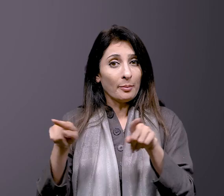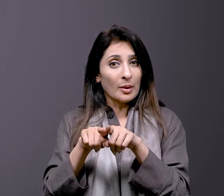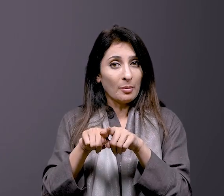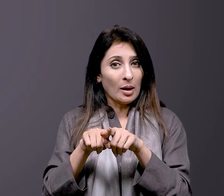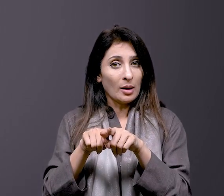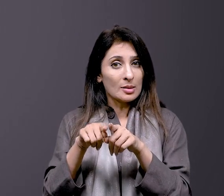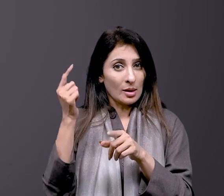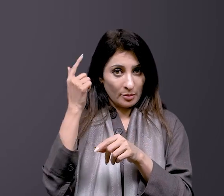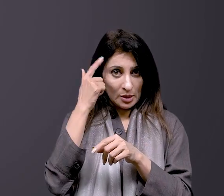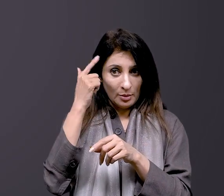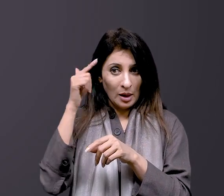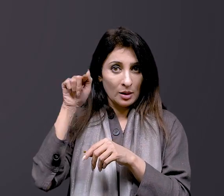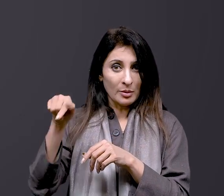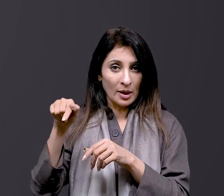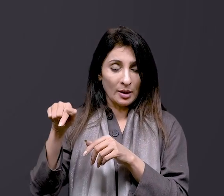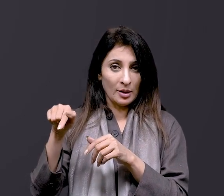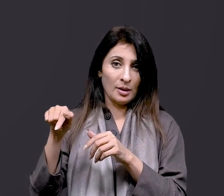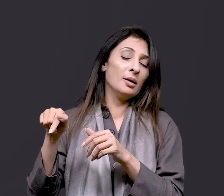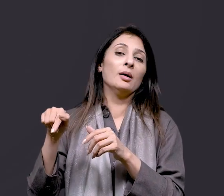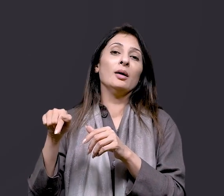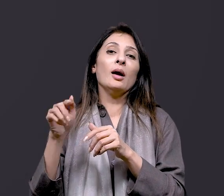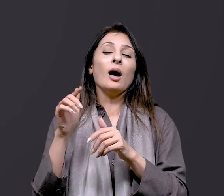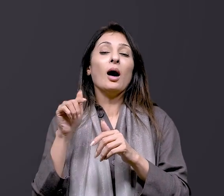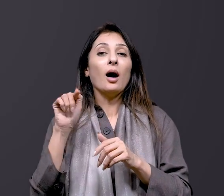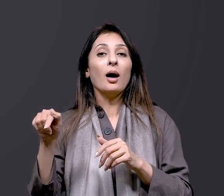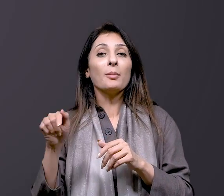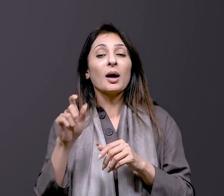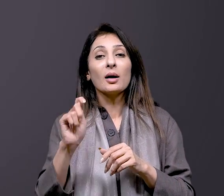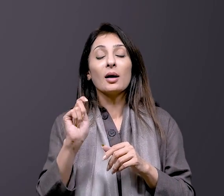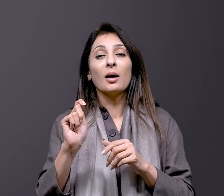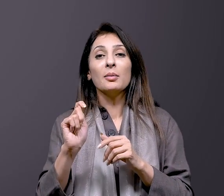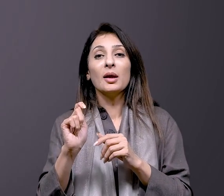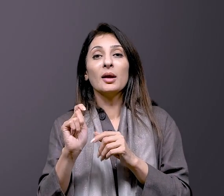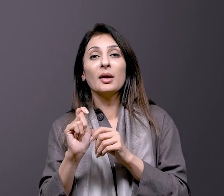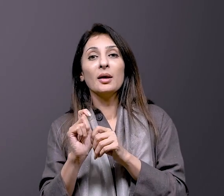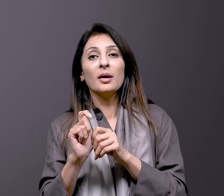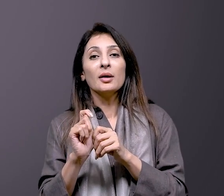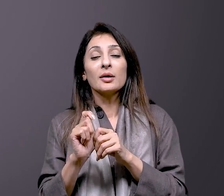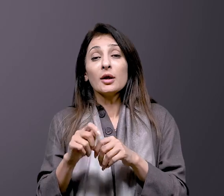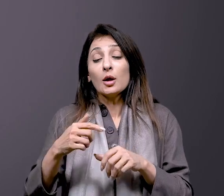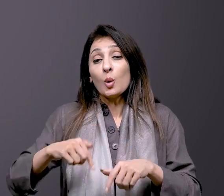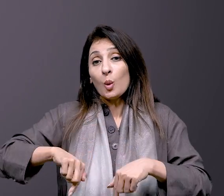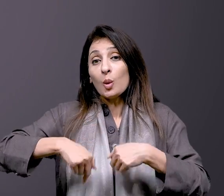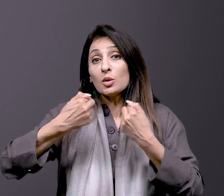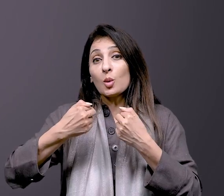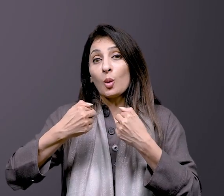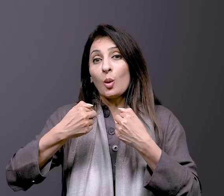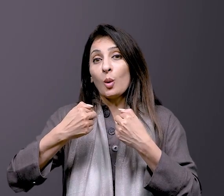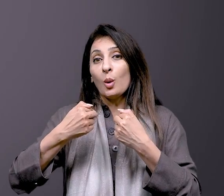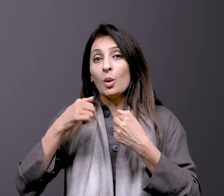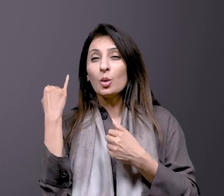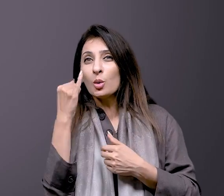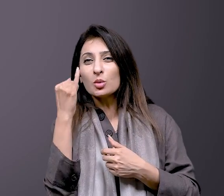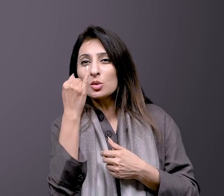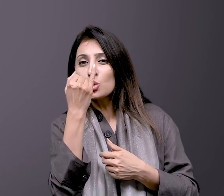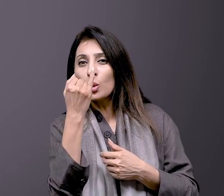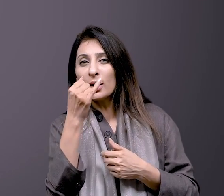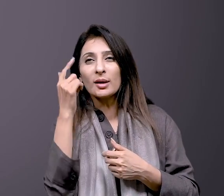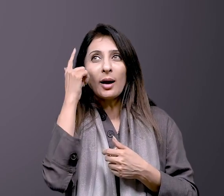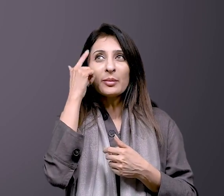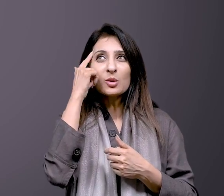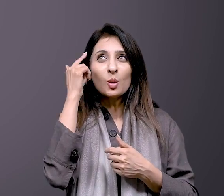world and themselves, वो उनमें चलता रहेगा in different ways, shapes or forms. So my suggestion